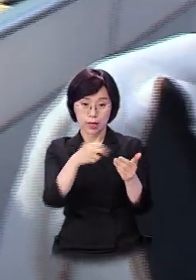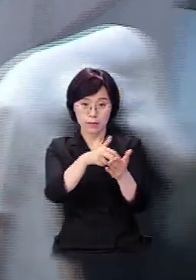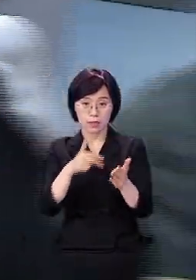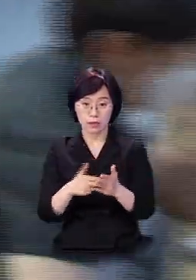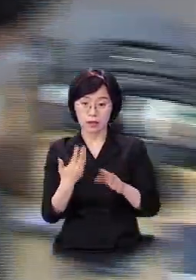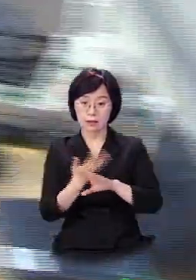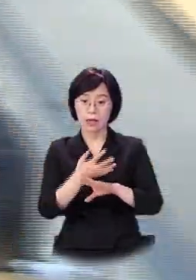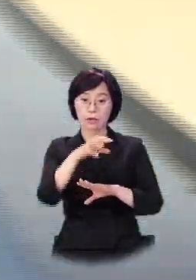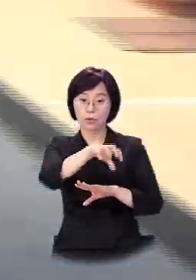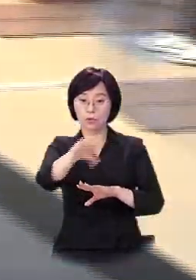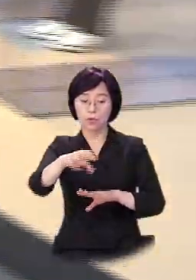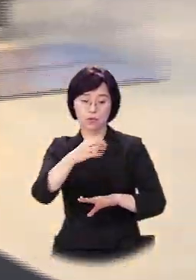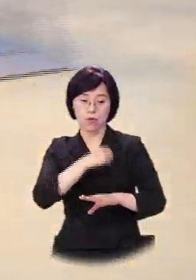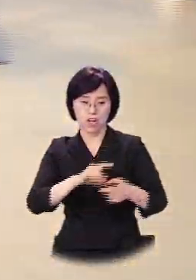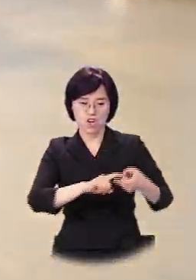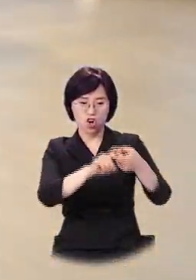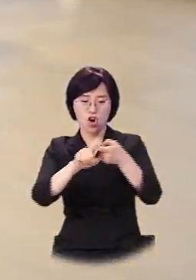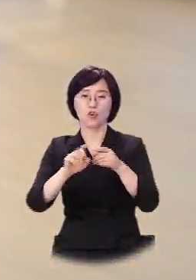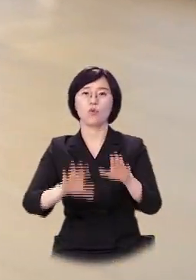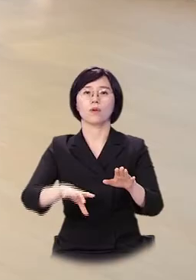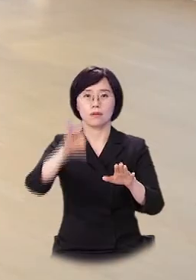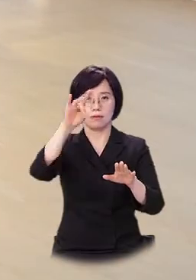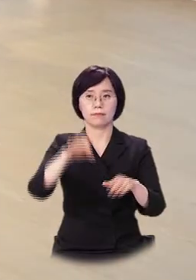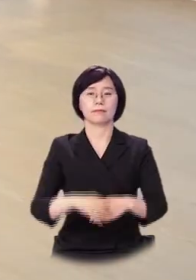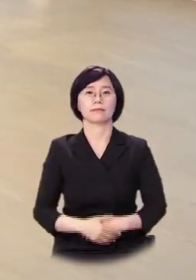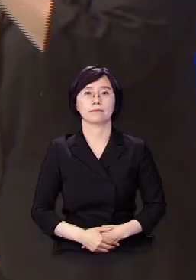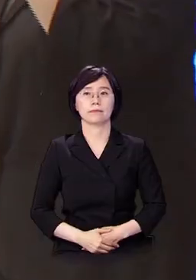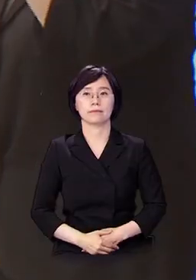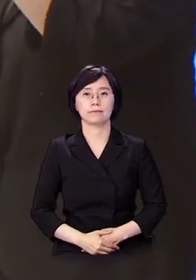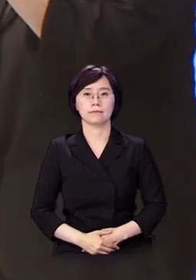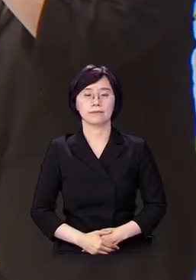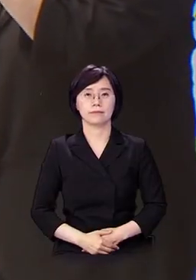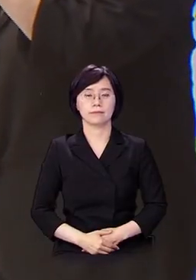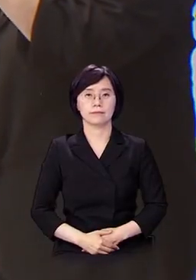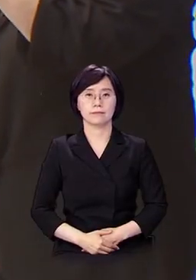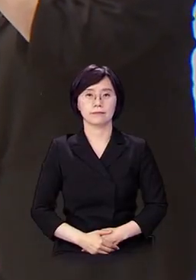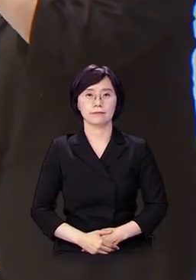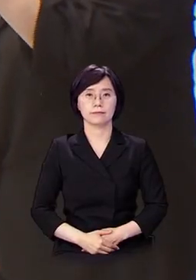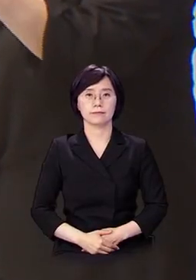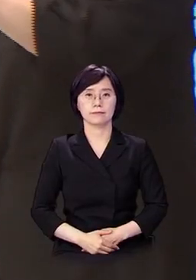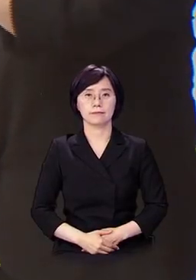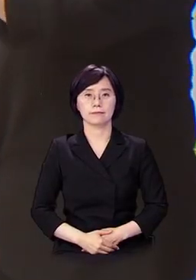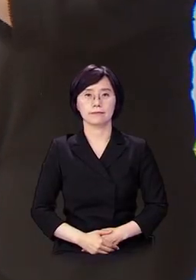지역 국회의원들이 연대에 나선 건 이번이 처음입니다 12c 정석훈 입니다